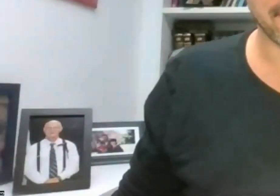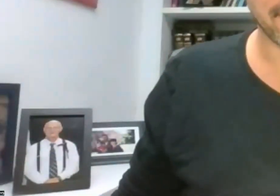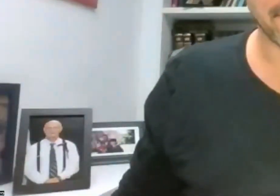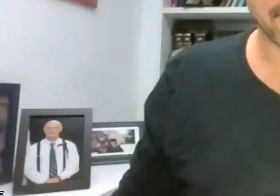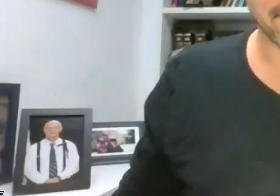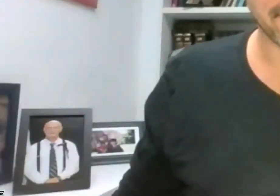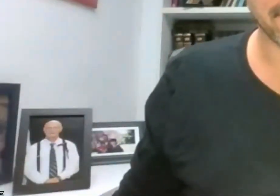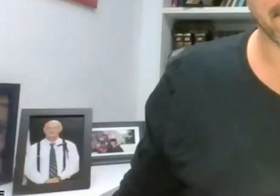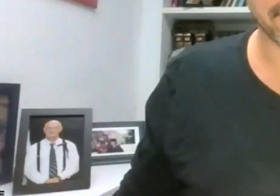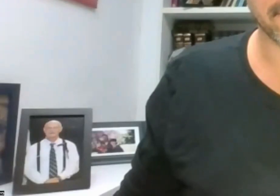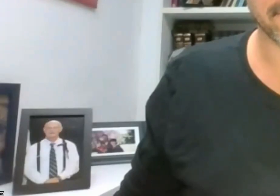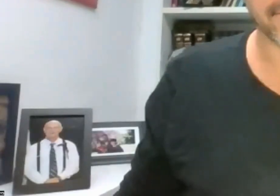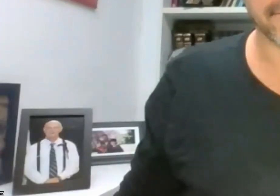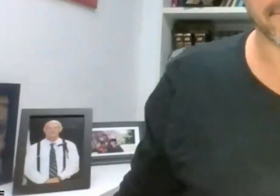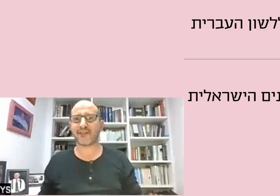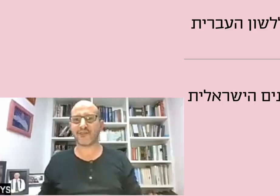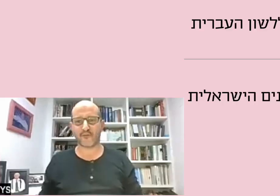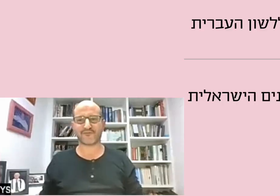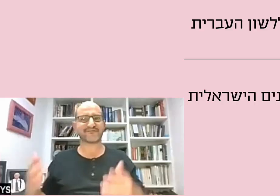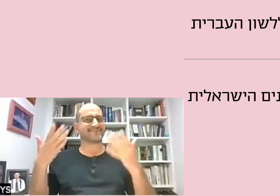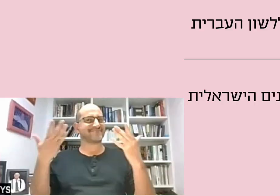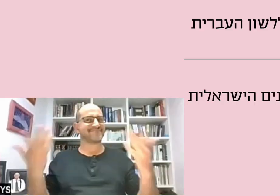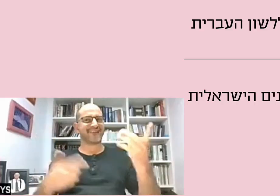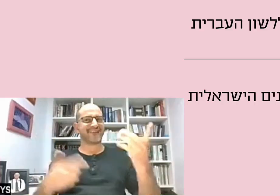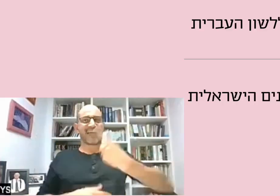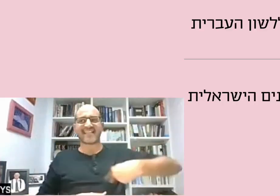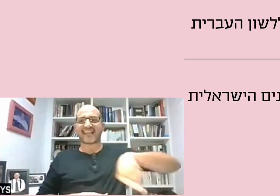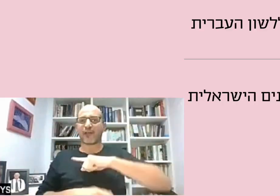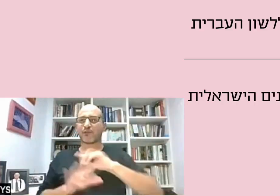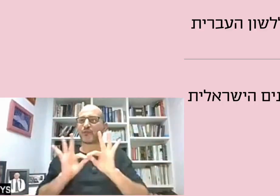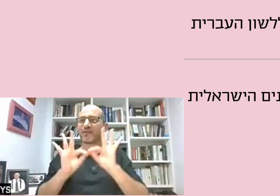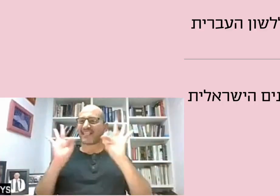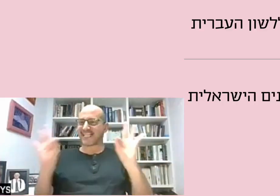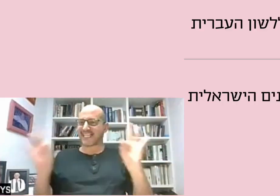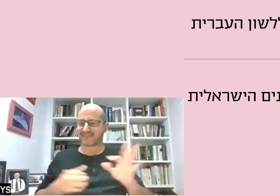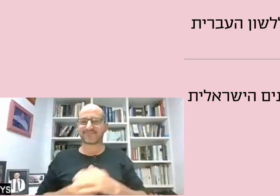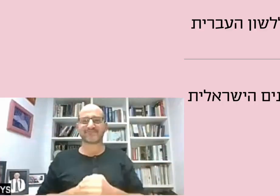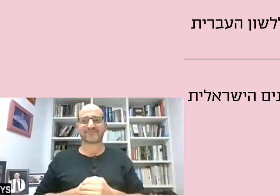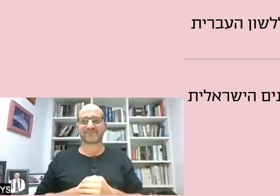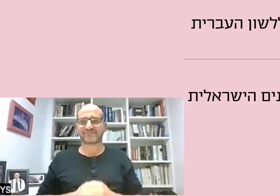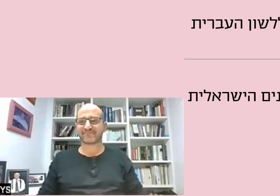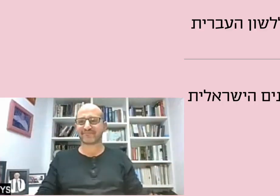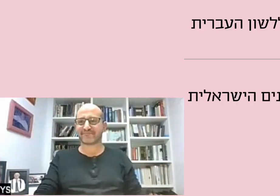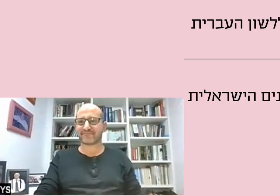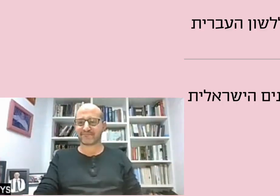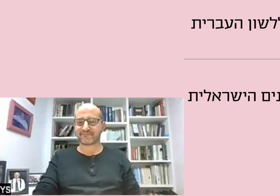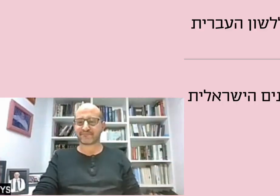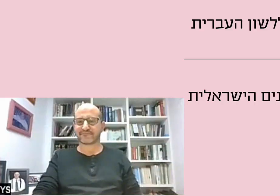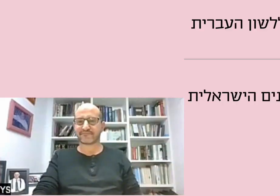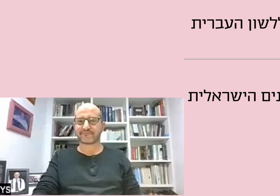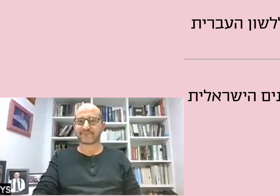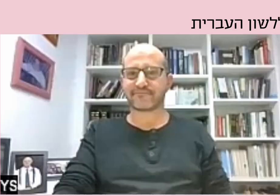אני אעלה את המסך. אוקיי, אז אנחנו מתחילים.